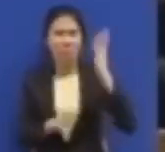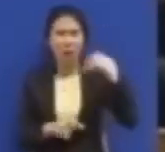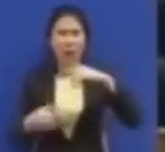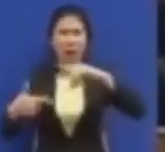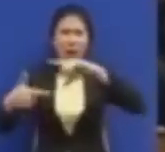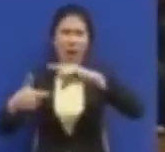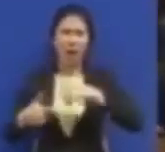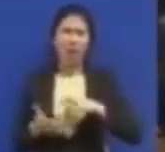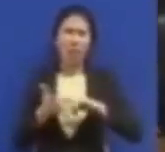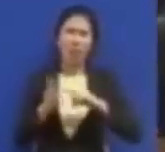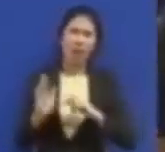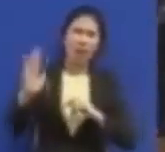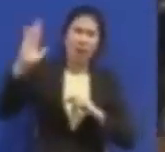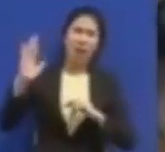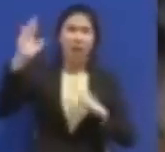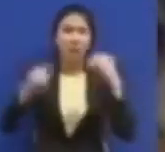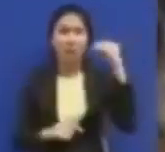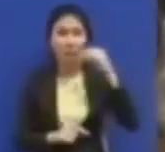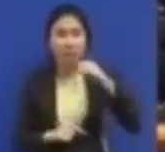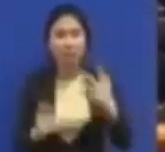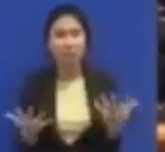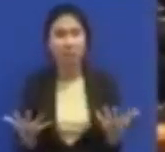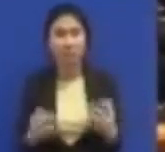กคน ยังไม่รู้เลยท่านประธานครับ